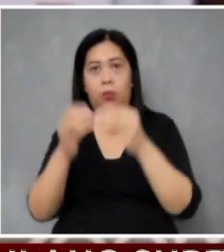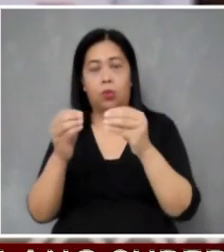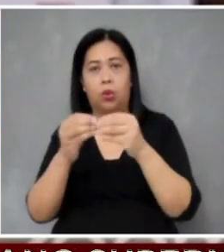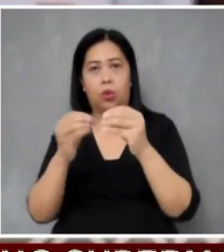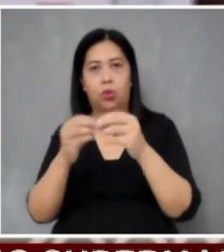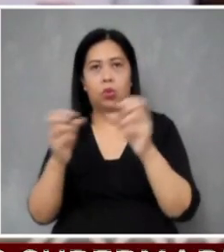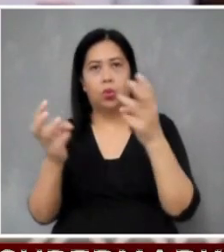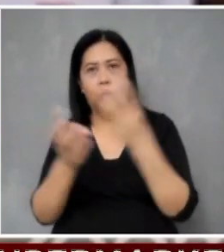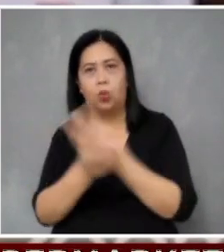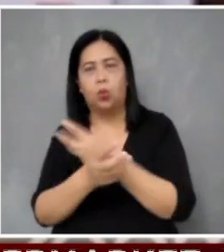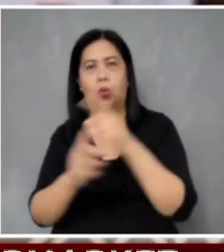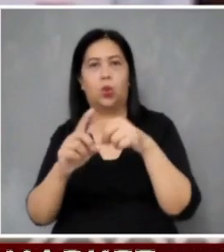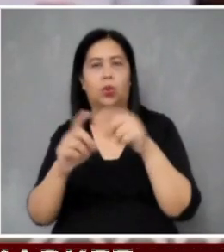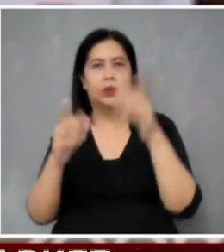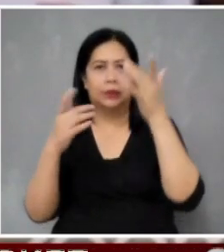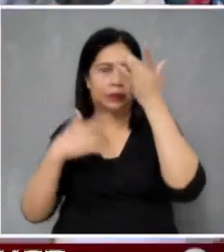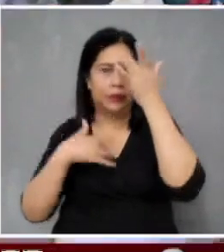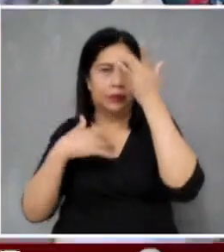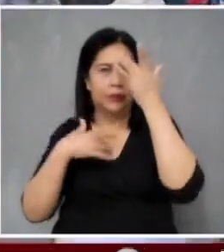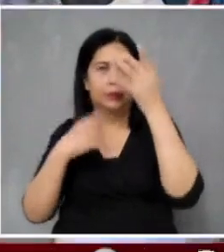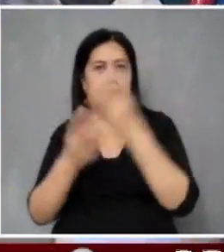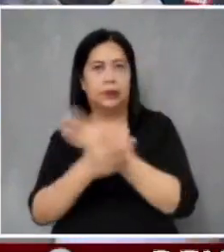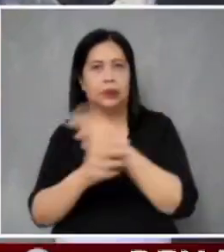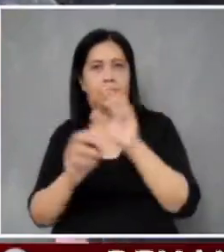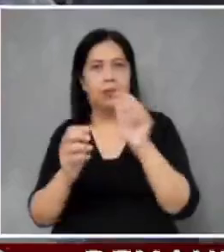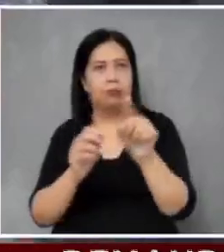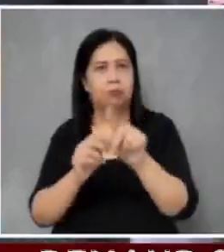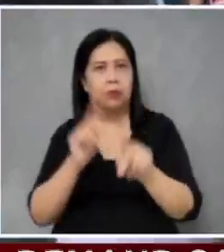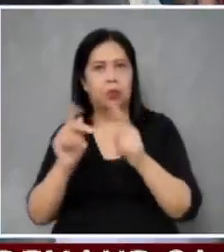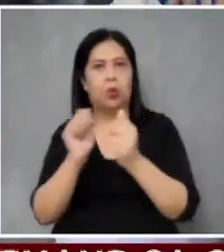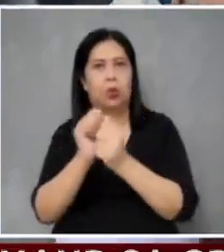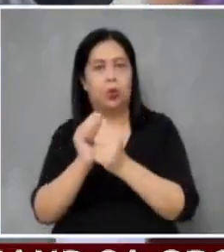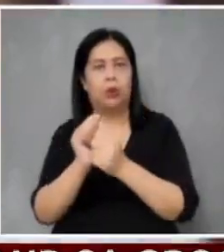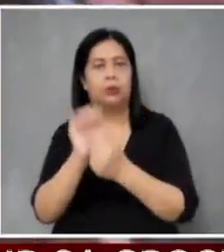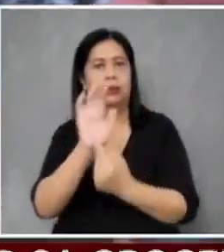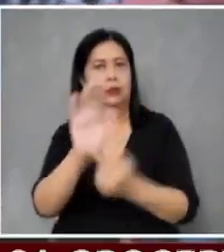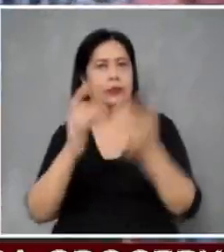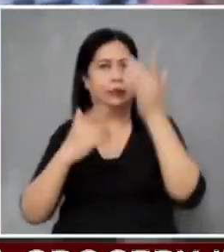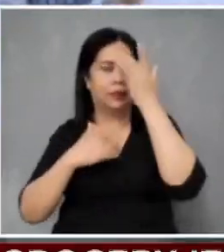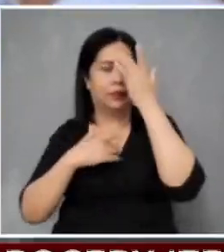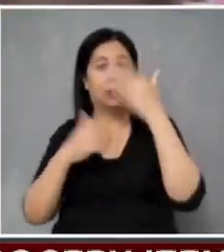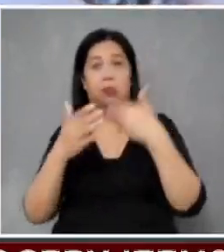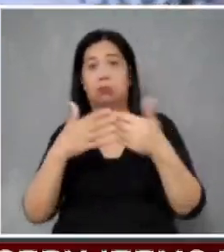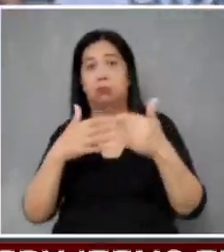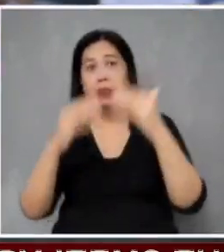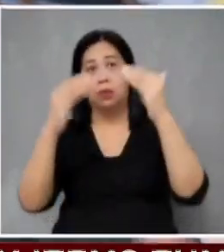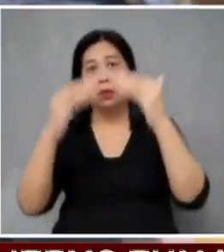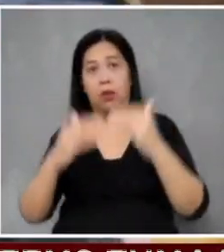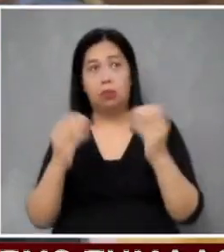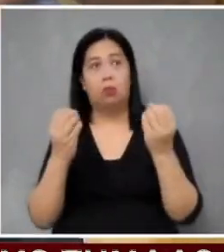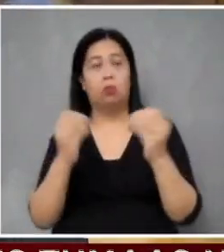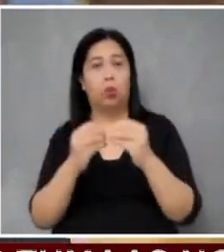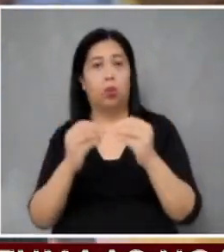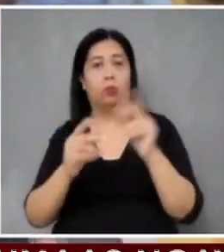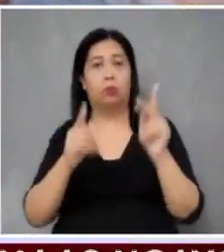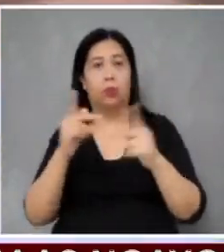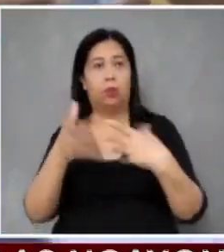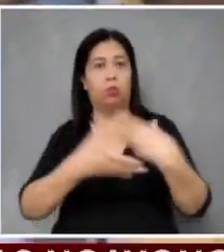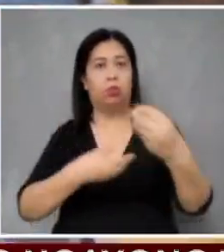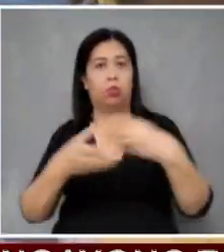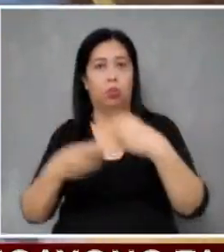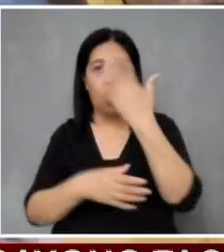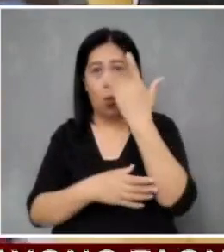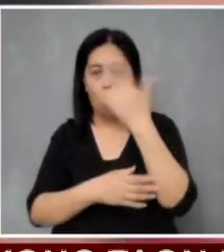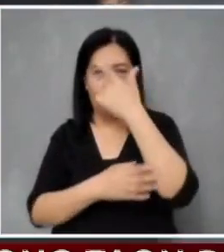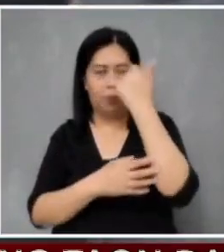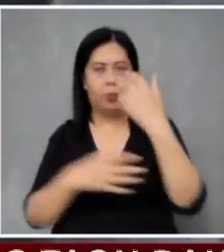critical cases and those with symptoms, no? Kahit mas maluwag at mas marami nang lumalabas ngayon bunsod ng holiday season, patuloy